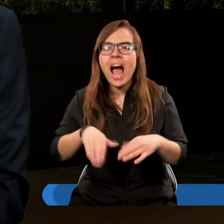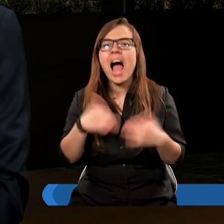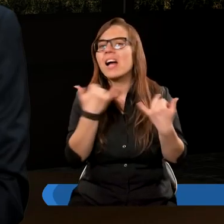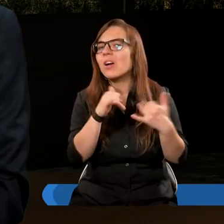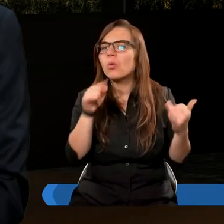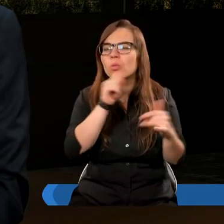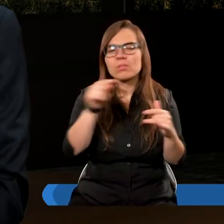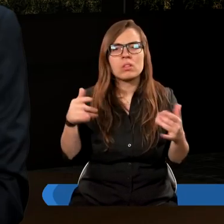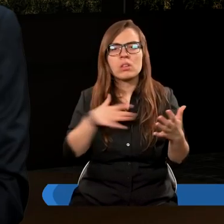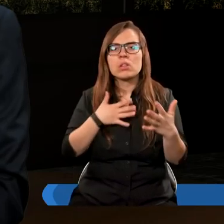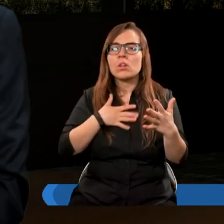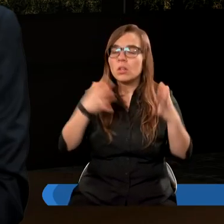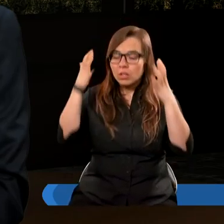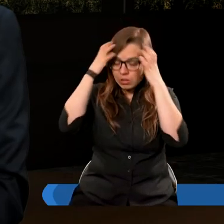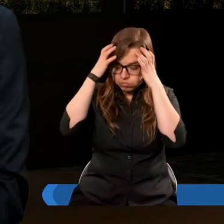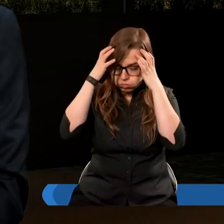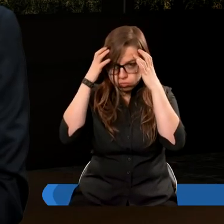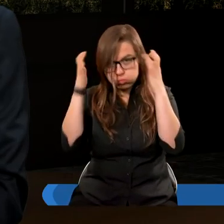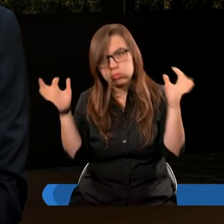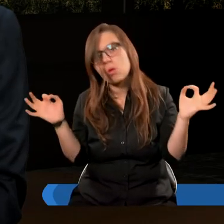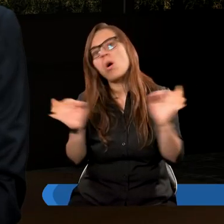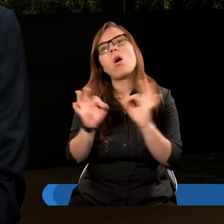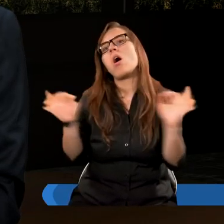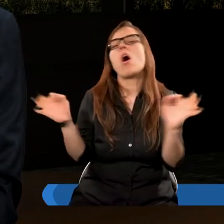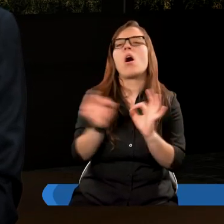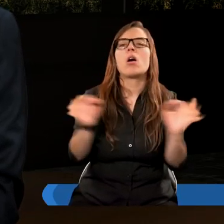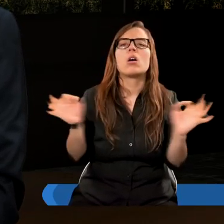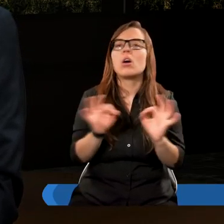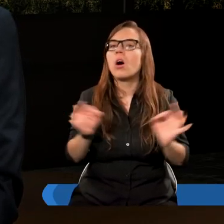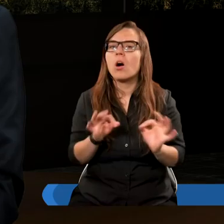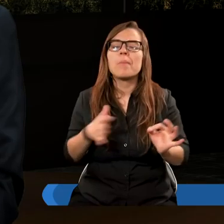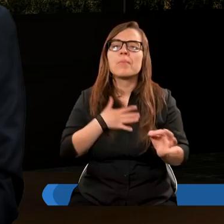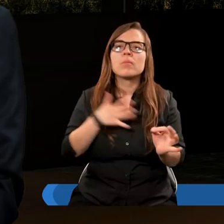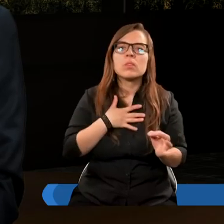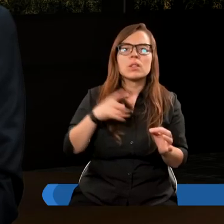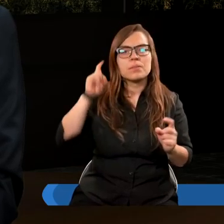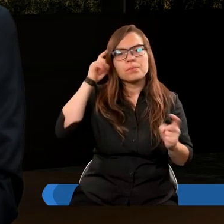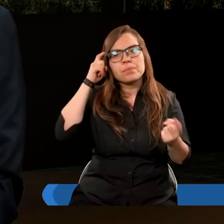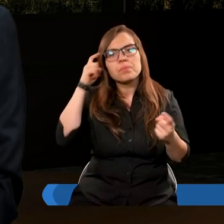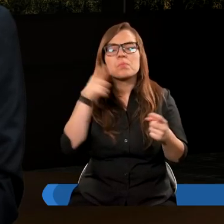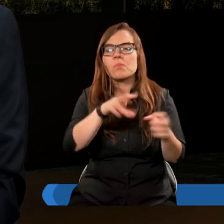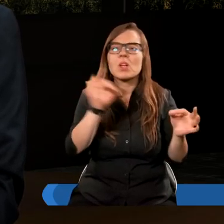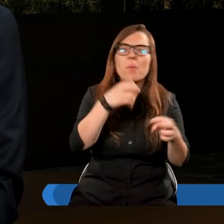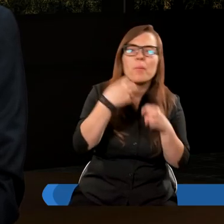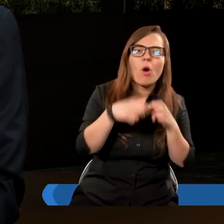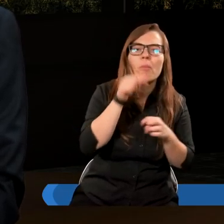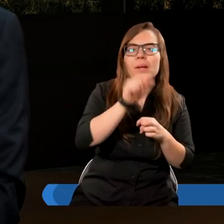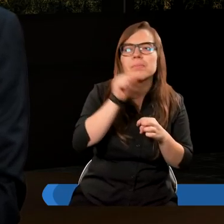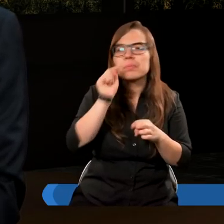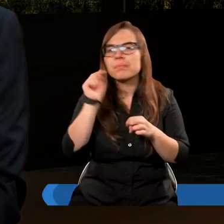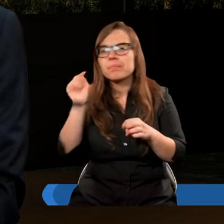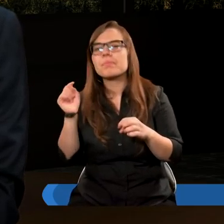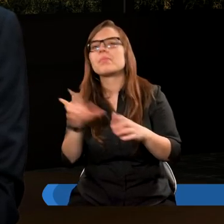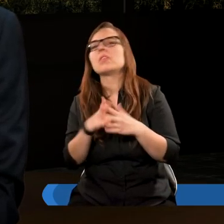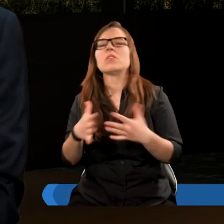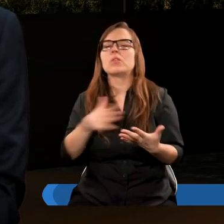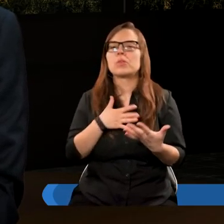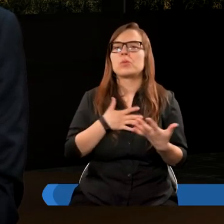nam się w głowach nie mieści, te wszystkie wojny, które się wciąż toczą. My sobie siedzimy w takich naprawdę dostatnich czasach i w przyjemnym miejscu,